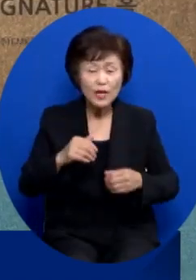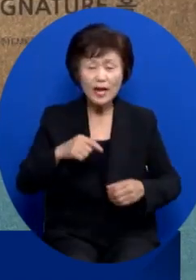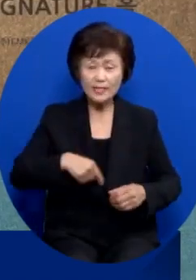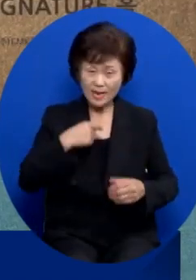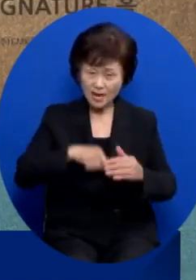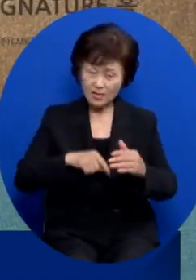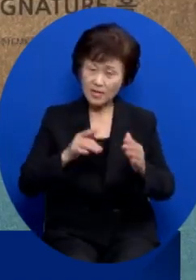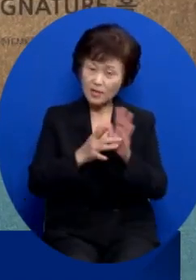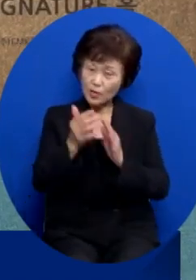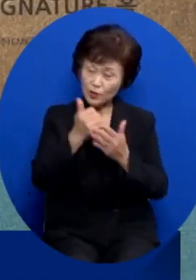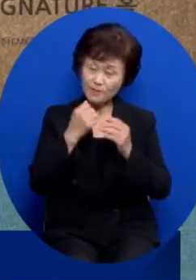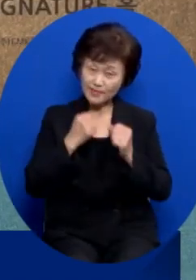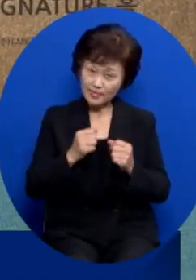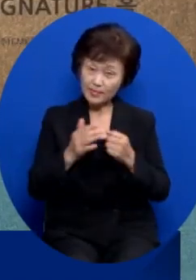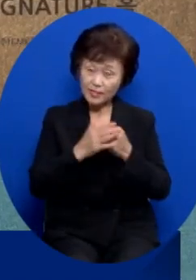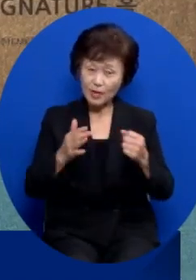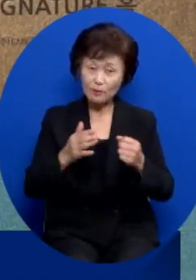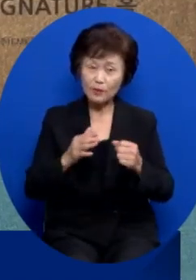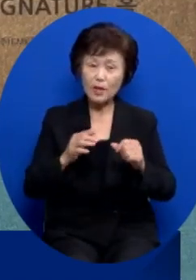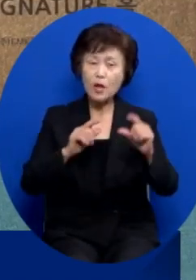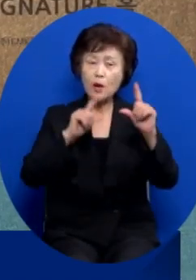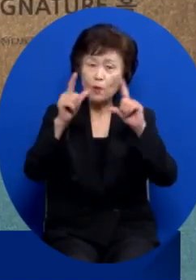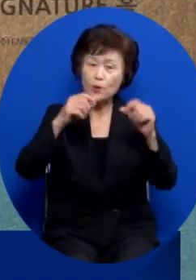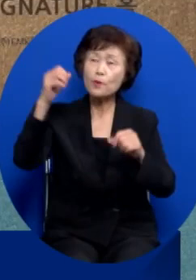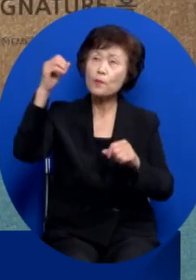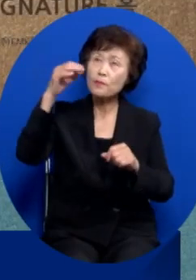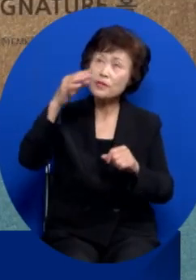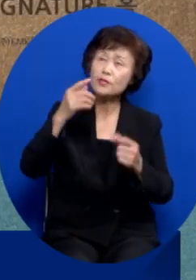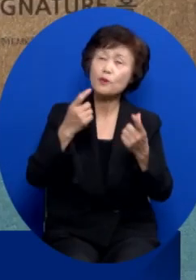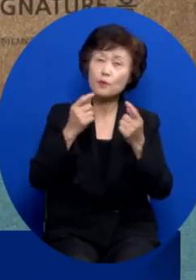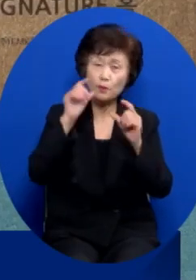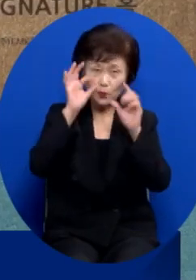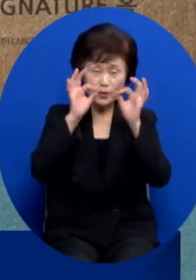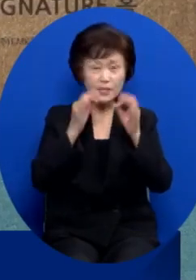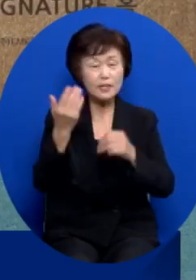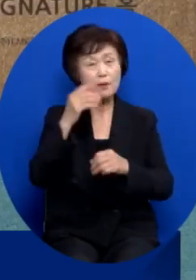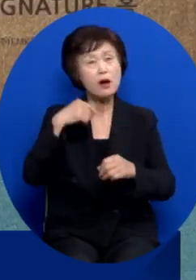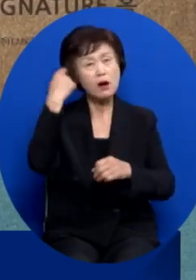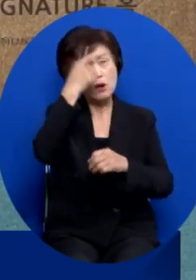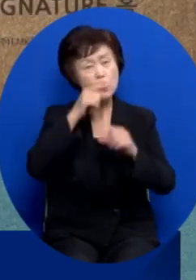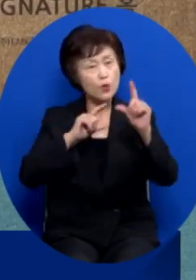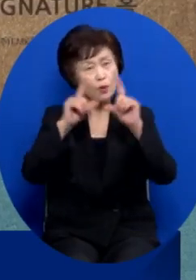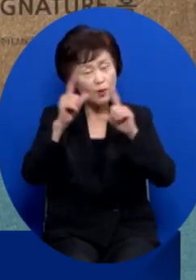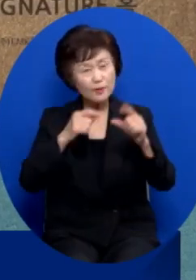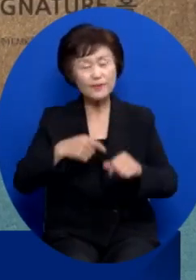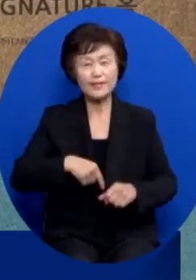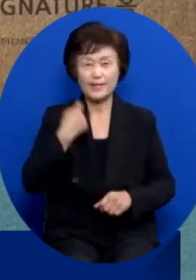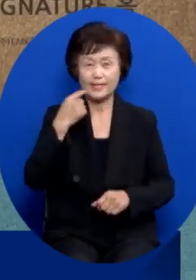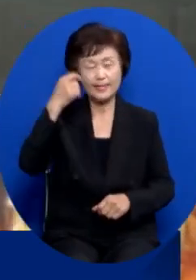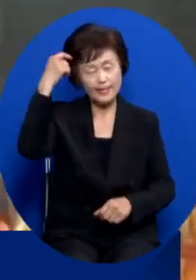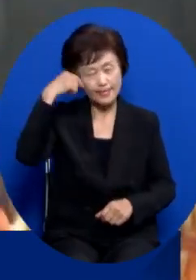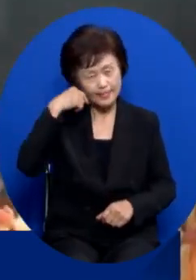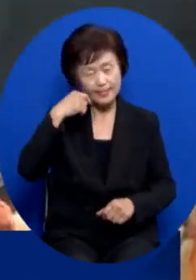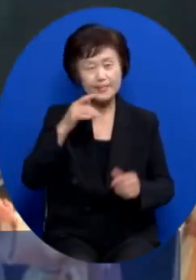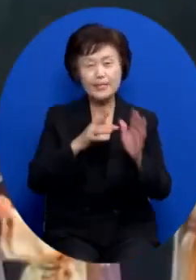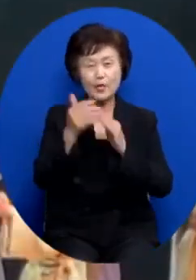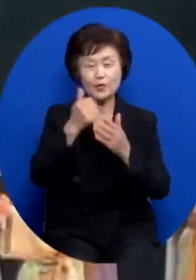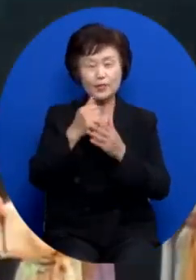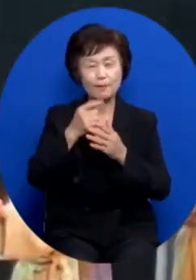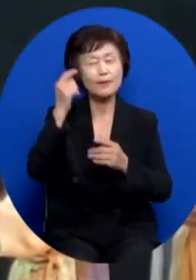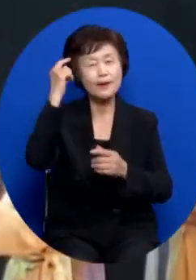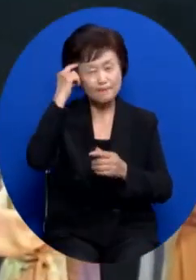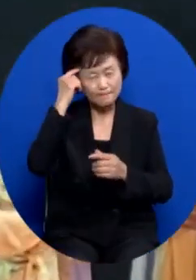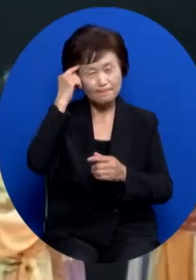이런 게 보이더라도 얼굴은 어떤 표정인지 그런 것들은 다 자기가 느꼈던 예수님을 상상할 것 같아요.